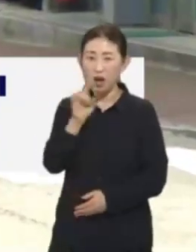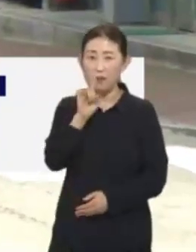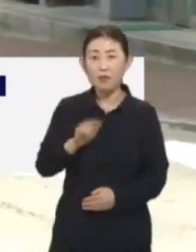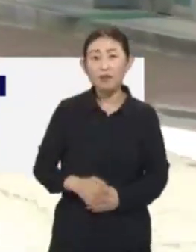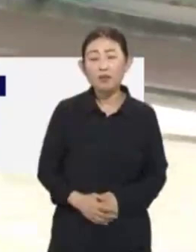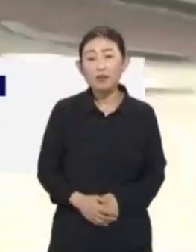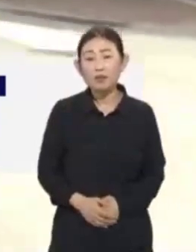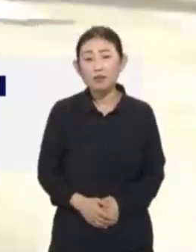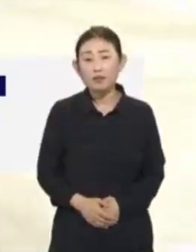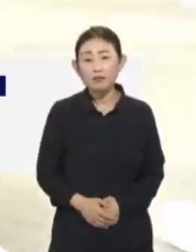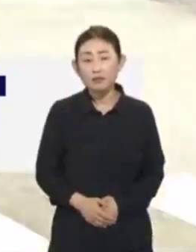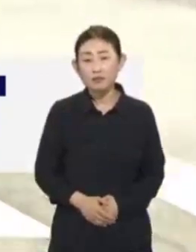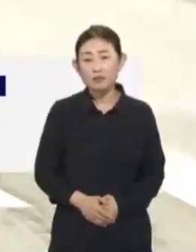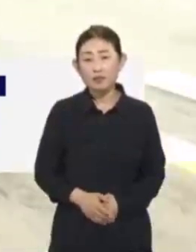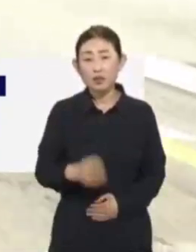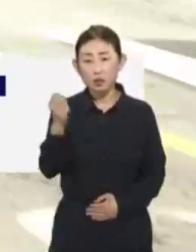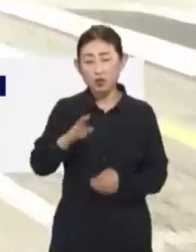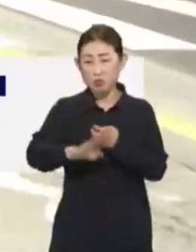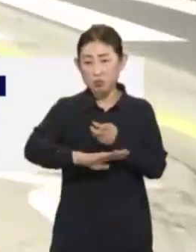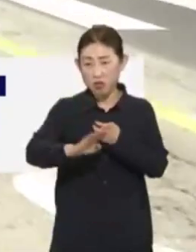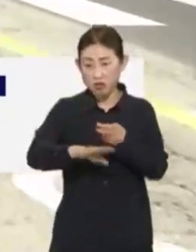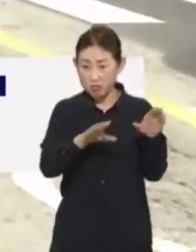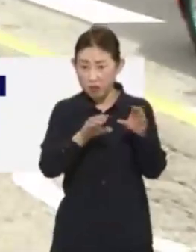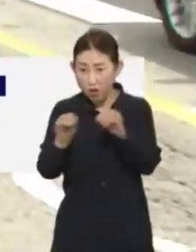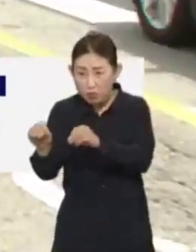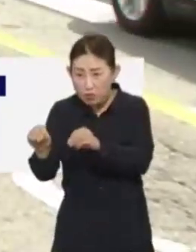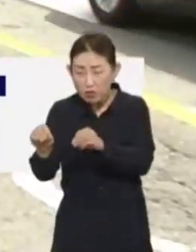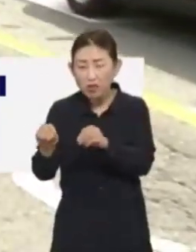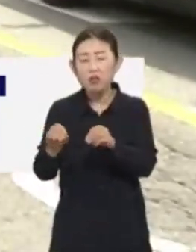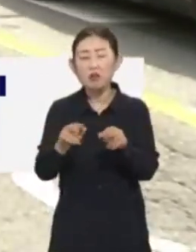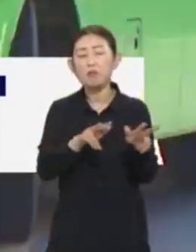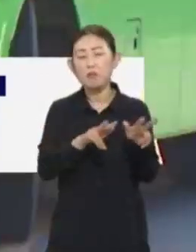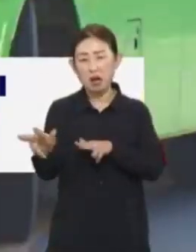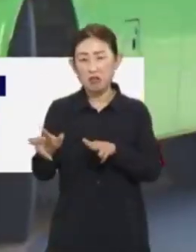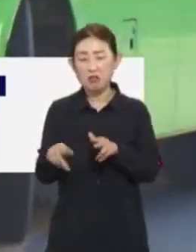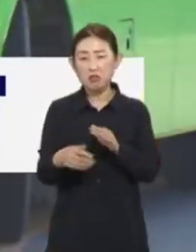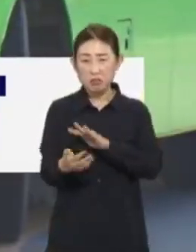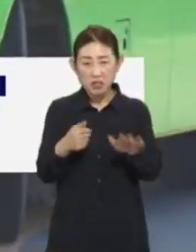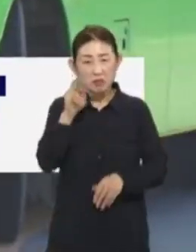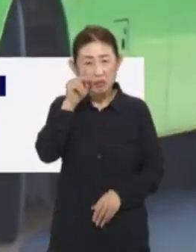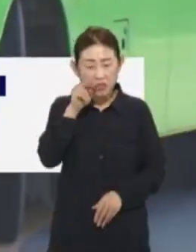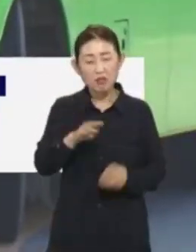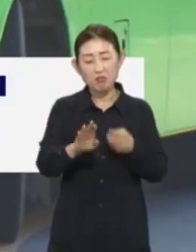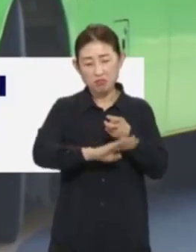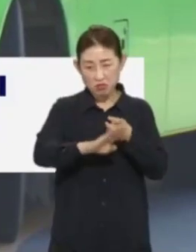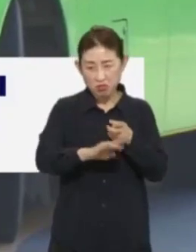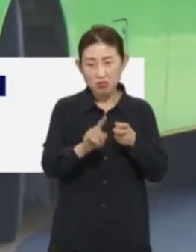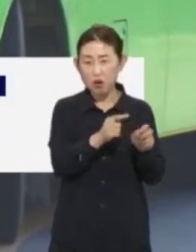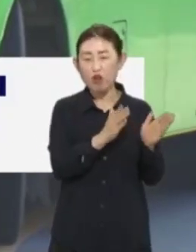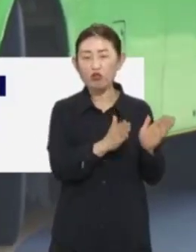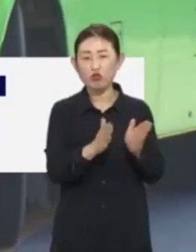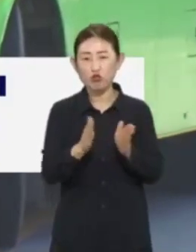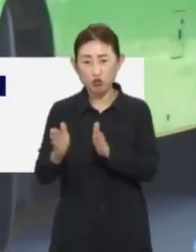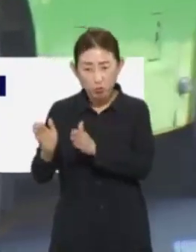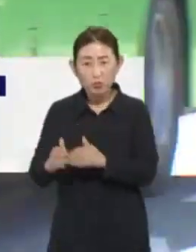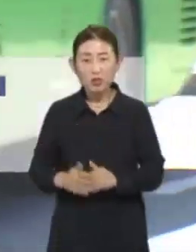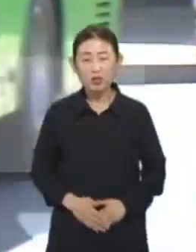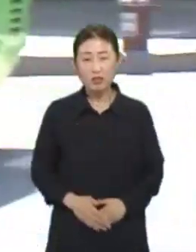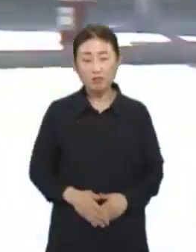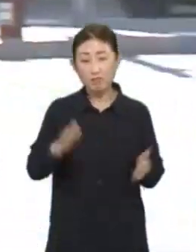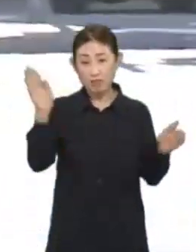밝혔습니다. 서산시는 또 버스 운행이 중단되는 즉시 비상수송대책본부를 가동해 확보 가능한 모든